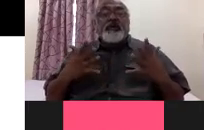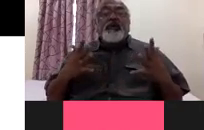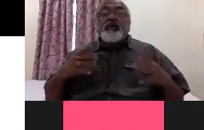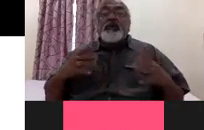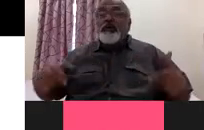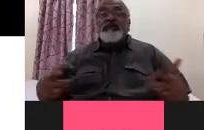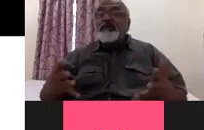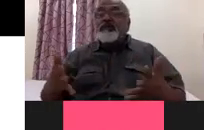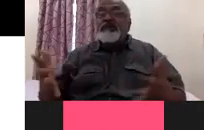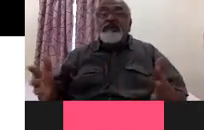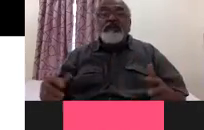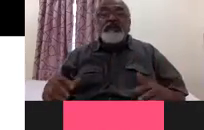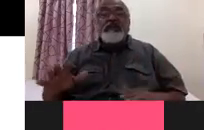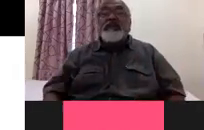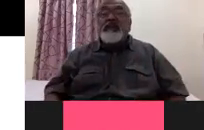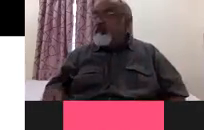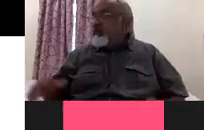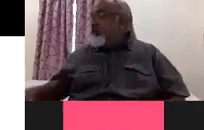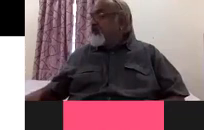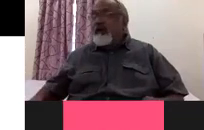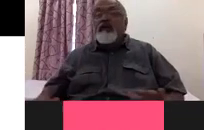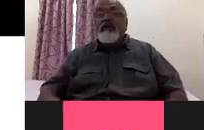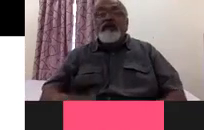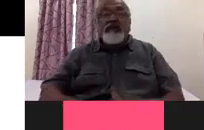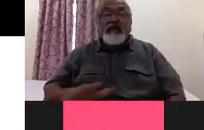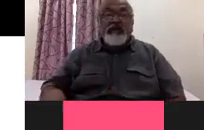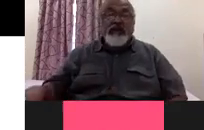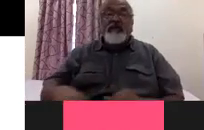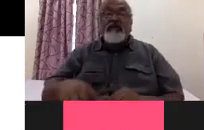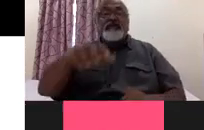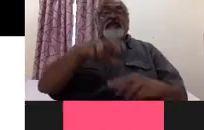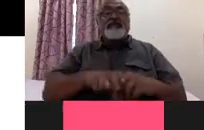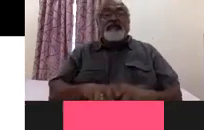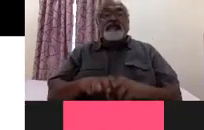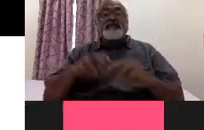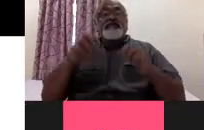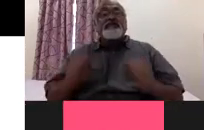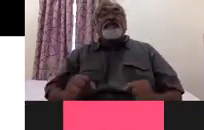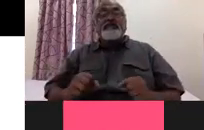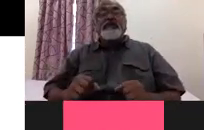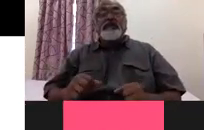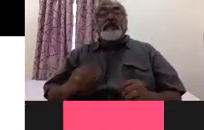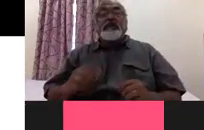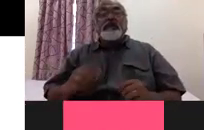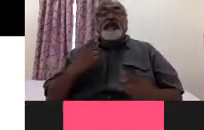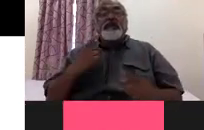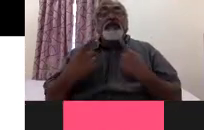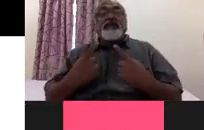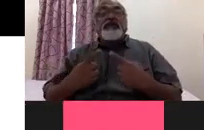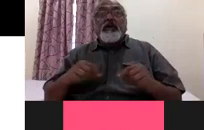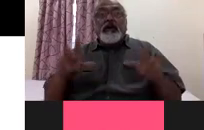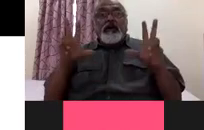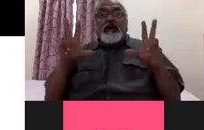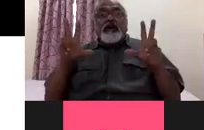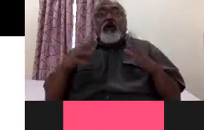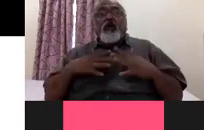है तो फ्लोर वॉकर आ गया, फ्लोर से वॉक करके टेबल में चेयर कुर्सी में सामने बैठ गया, इंटरव्यू का उतना सिंपैथी